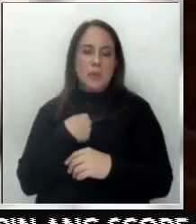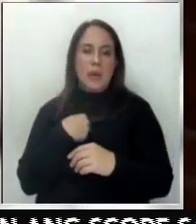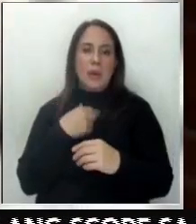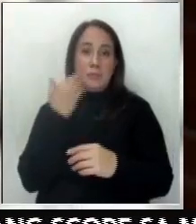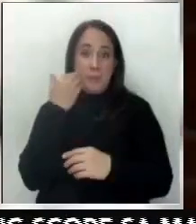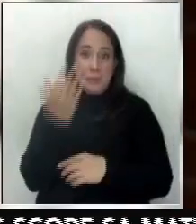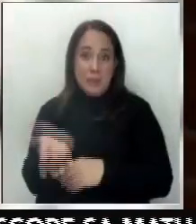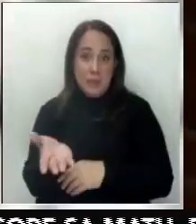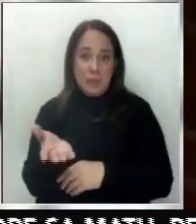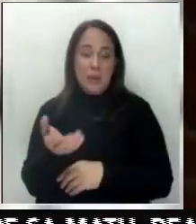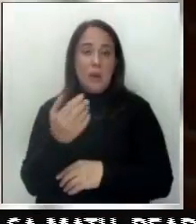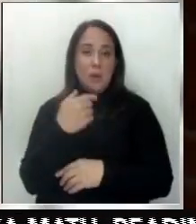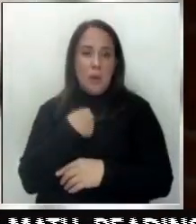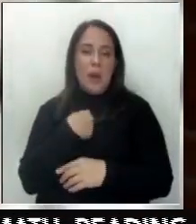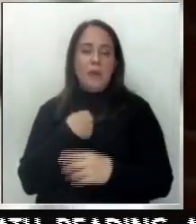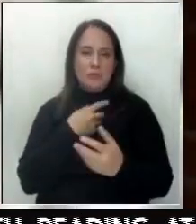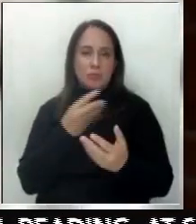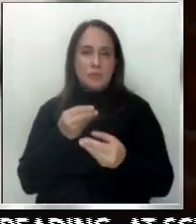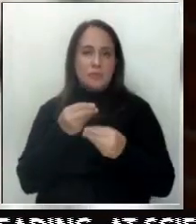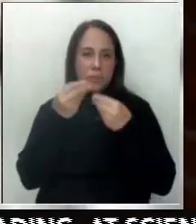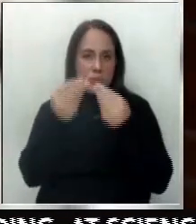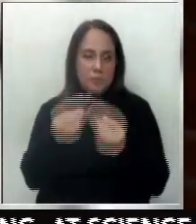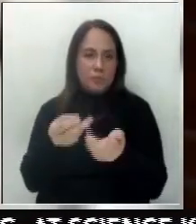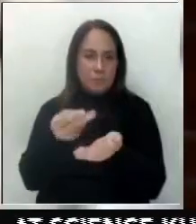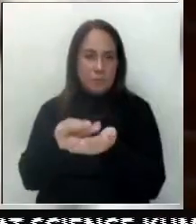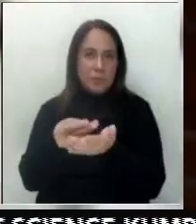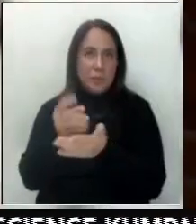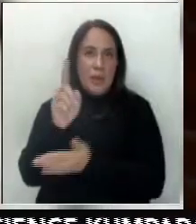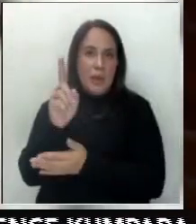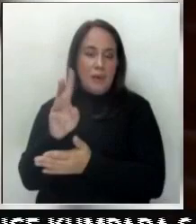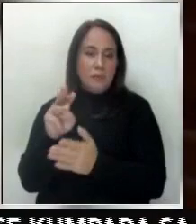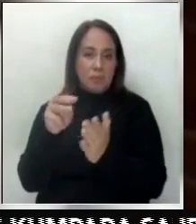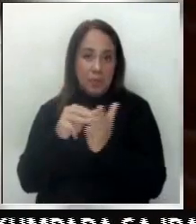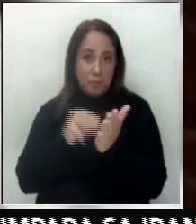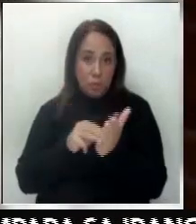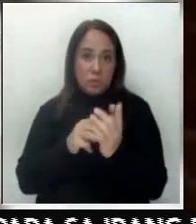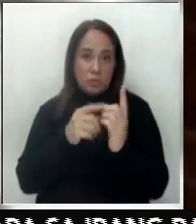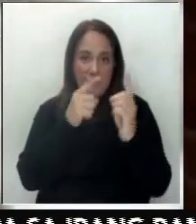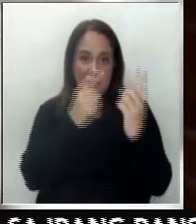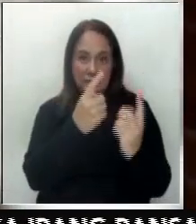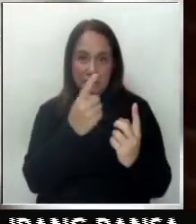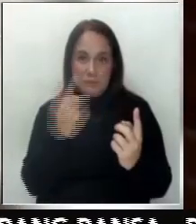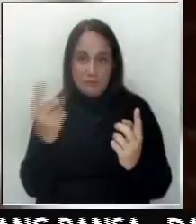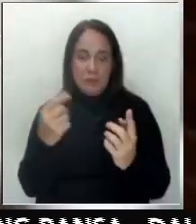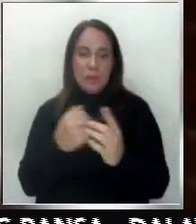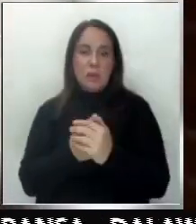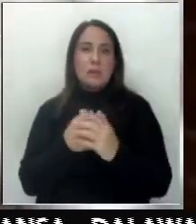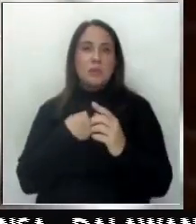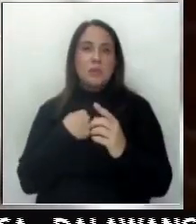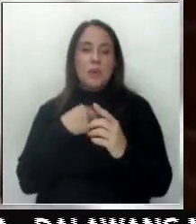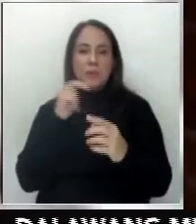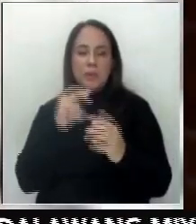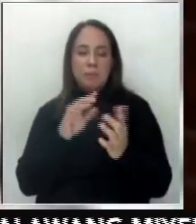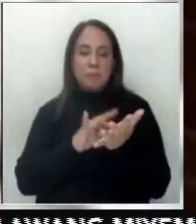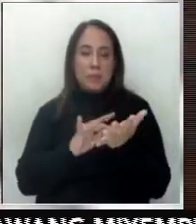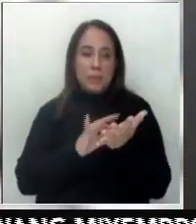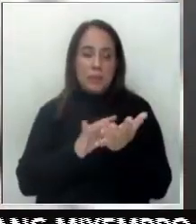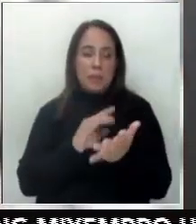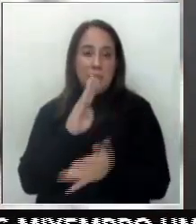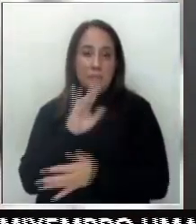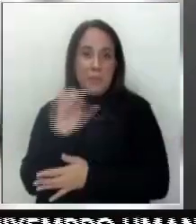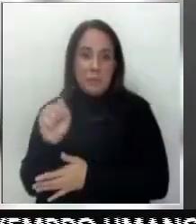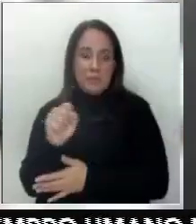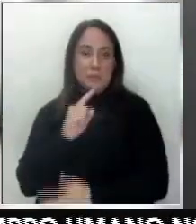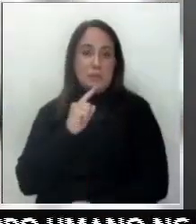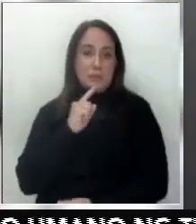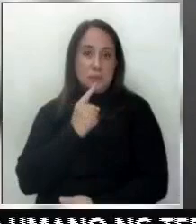would be appropriately indemnified, that's $500,000 per head, and to attend to the medical bills ng mga seryoso.